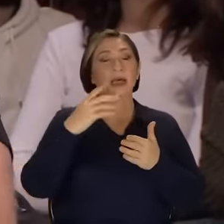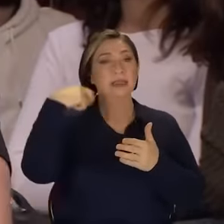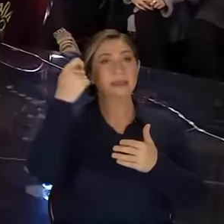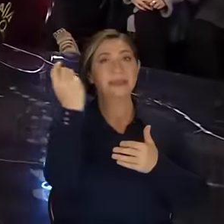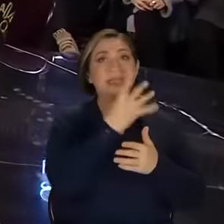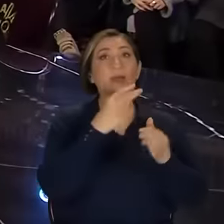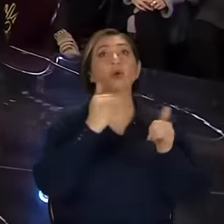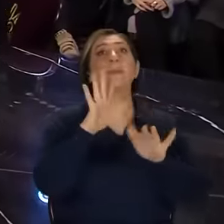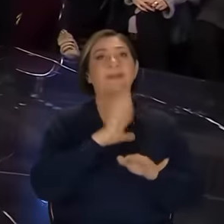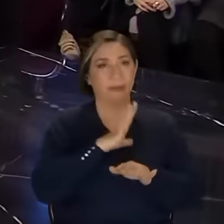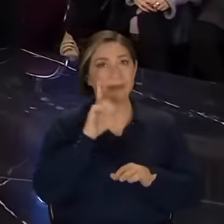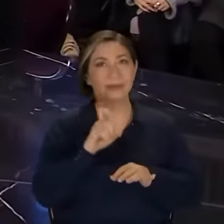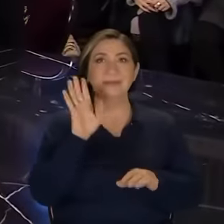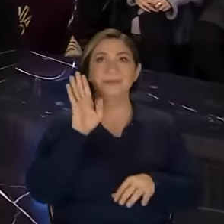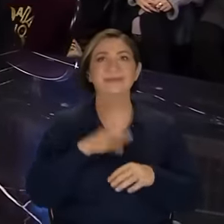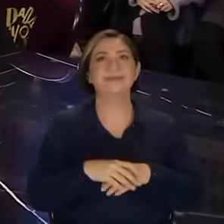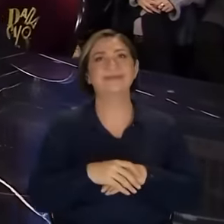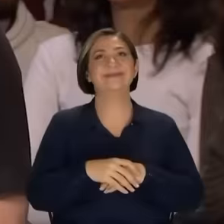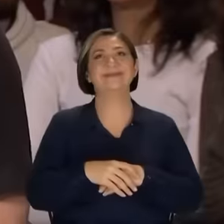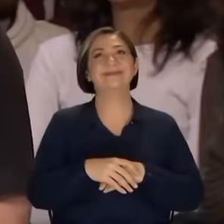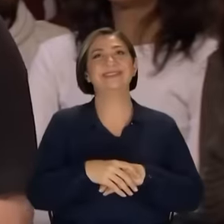dizilerde oynamayan var mı?